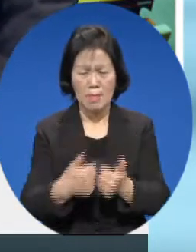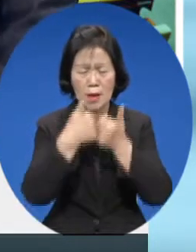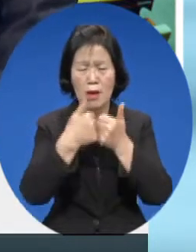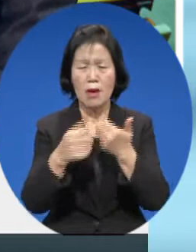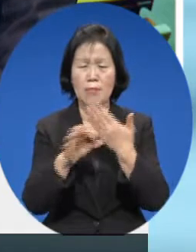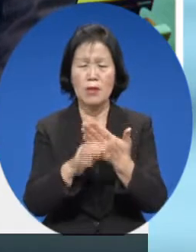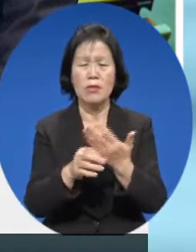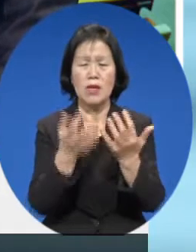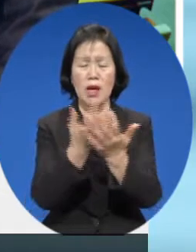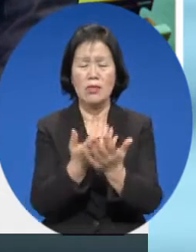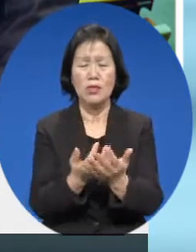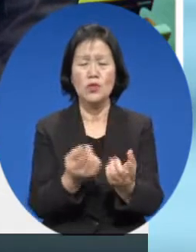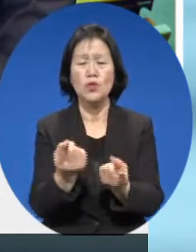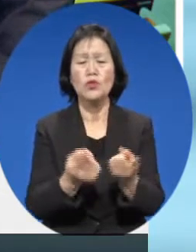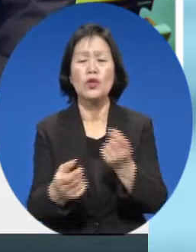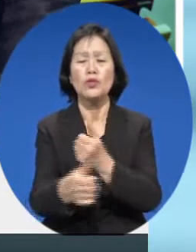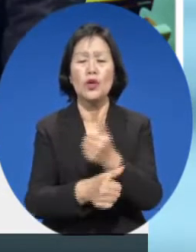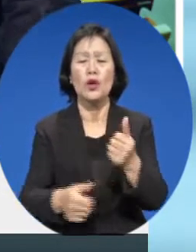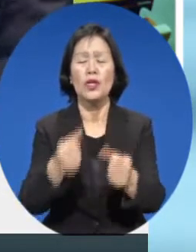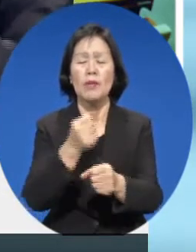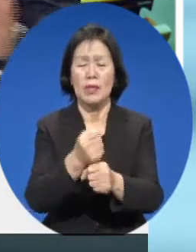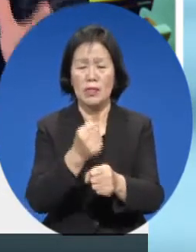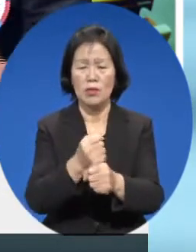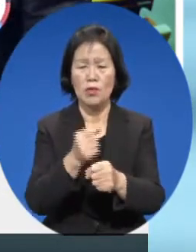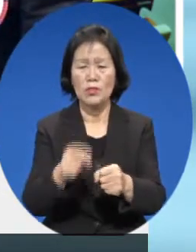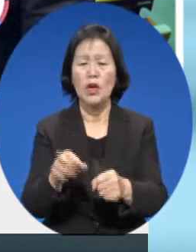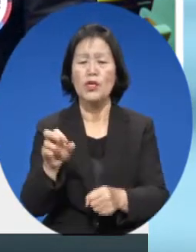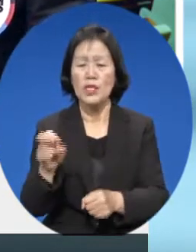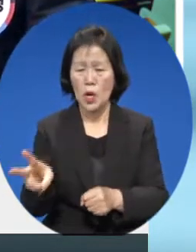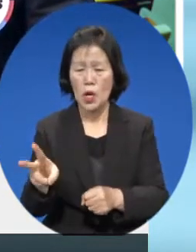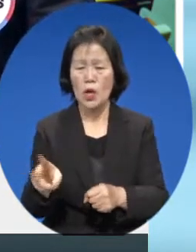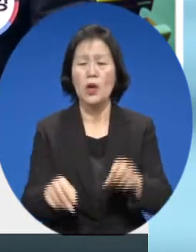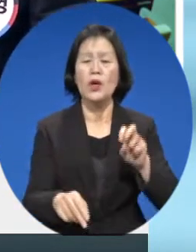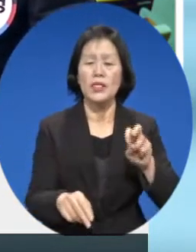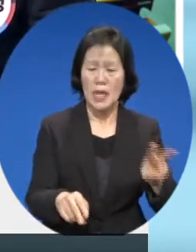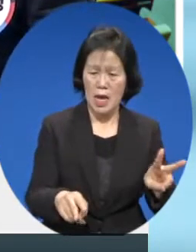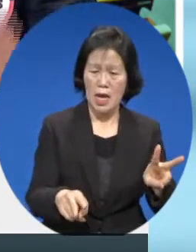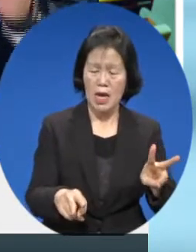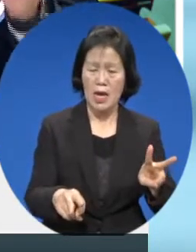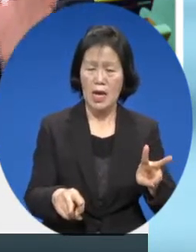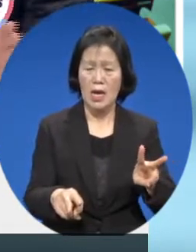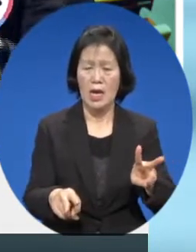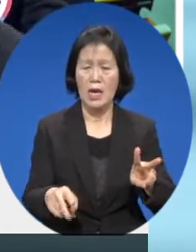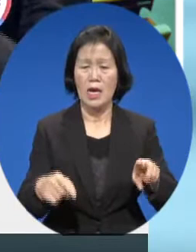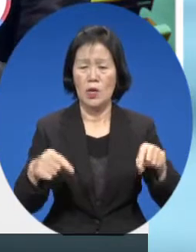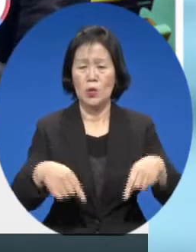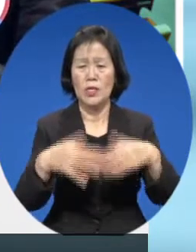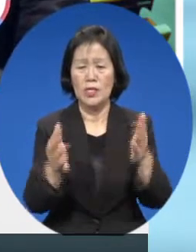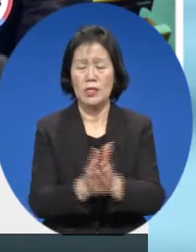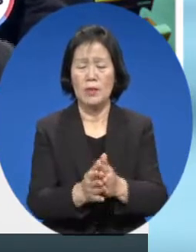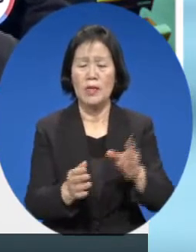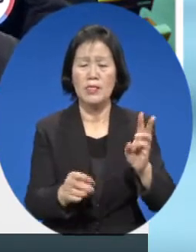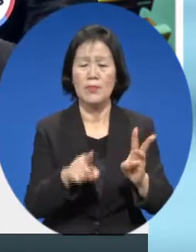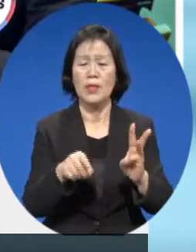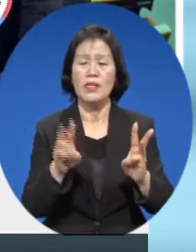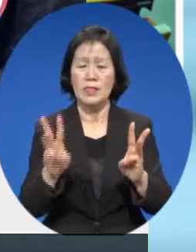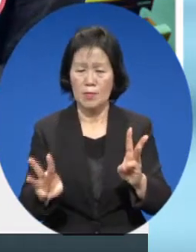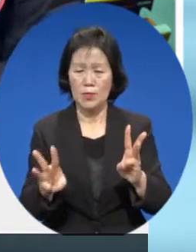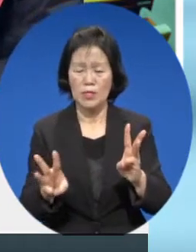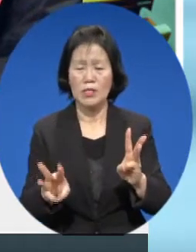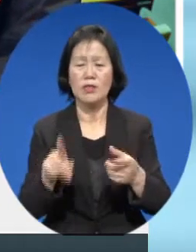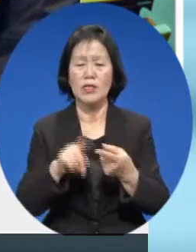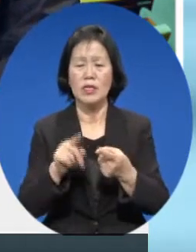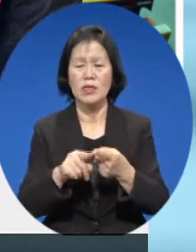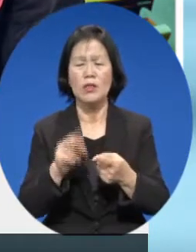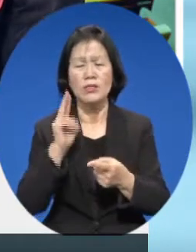안건을 조정위원회 를 만들고 거기에서 여당과 또 야당인 그 교수 단체가 3대 3으로 해서 그 부분을